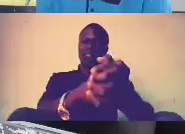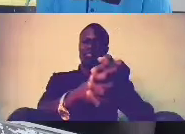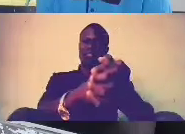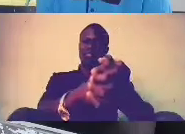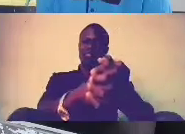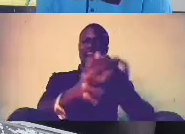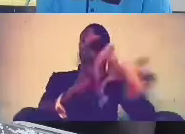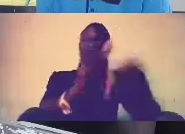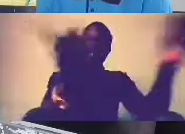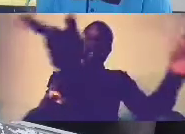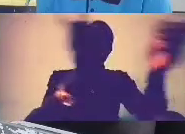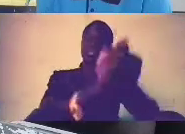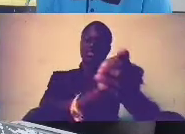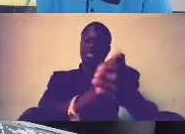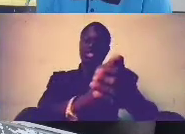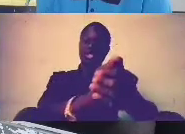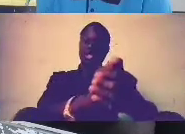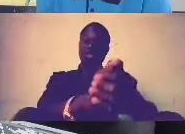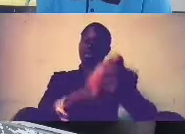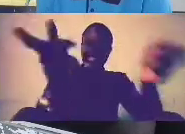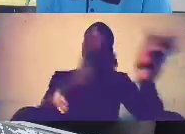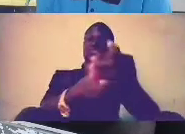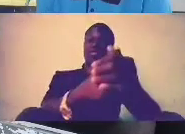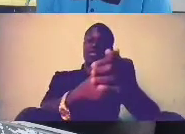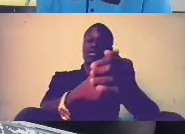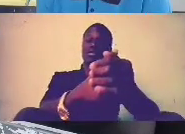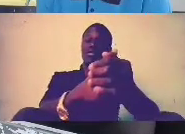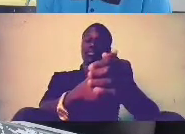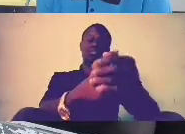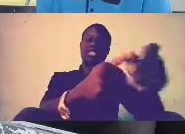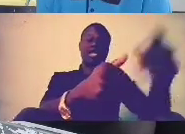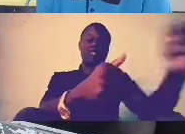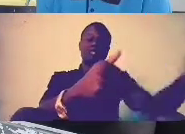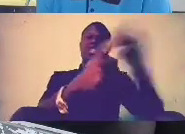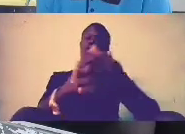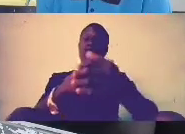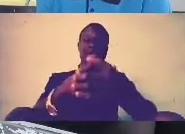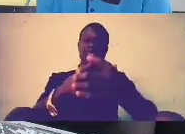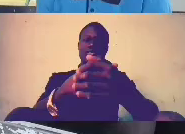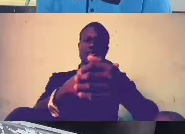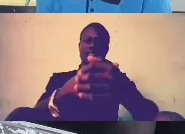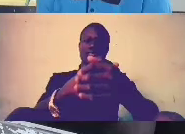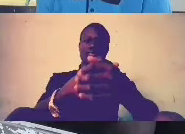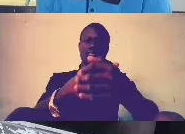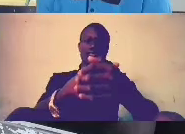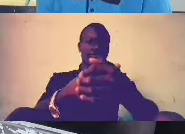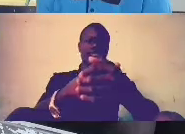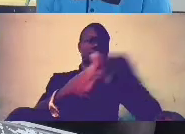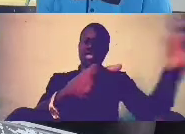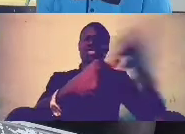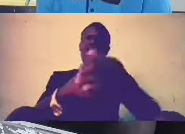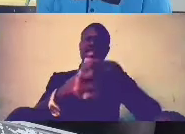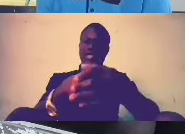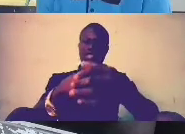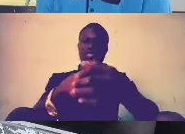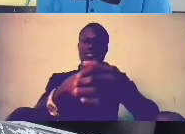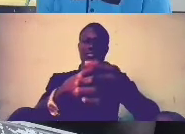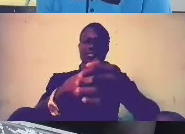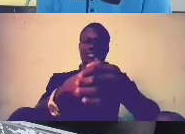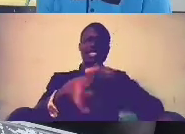nécessaire. Peut-être que tu as mis l'effort nécessaire, mais ça n'a pas donné. Mais ça ne veut pas dire que tu as échoué. Non, sans